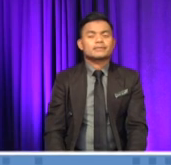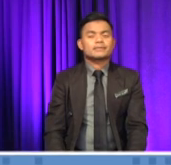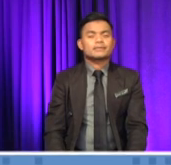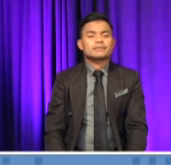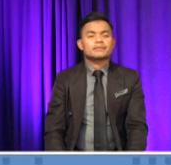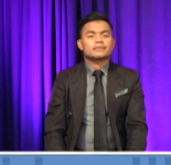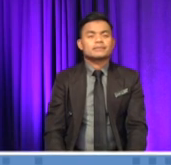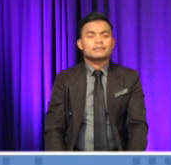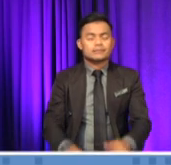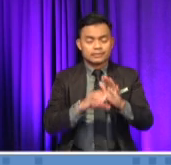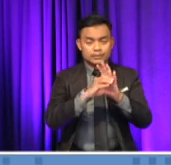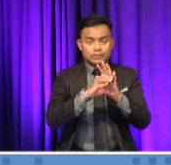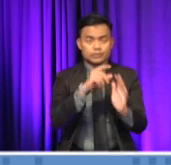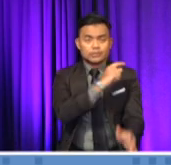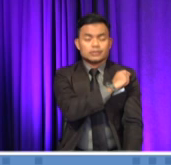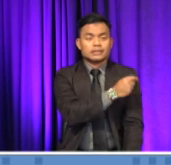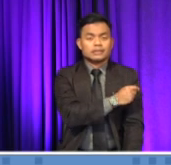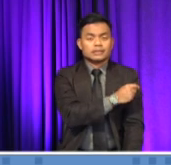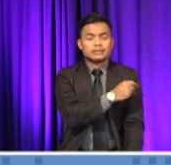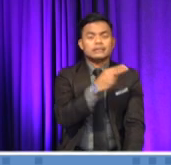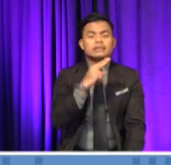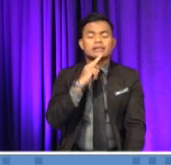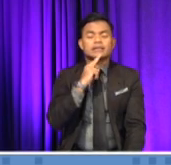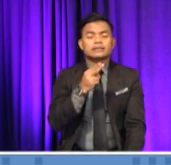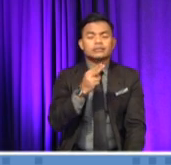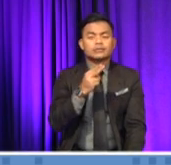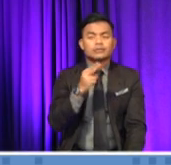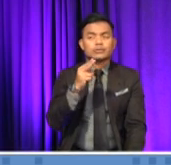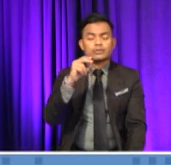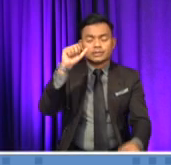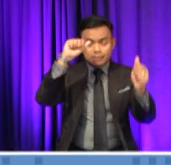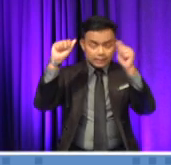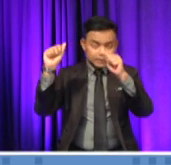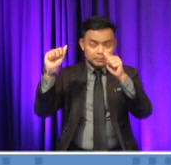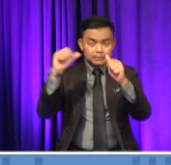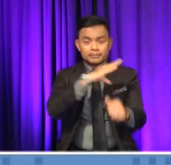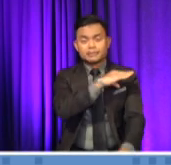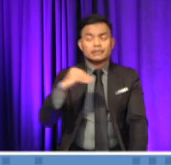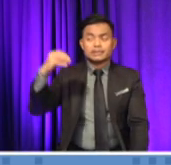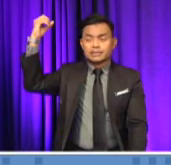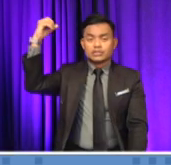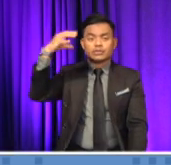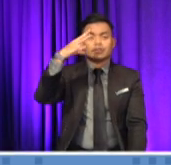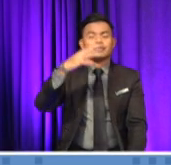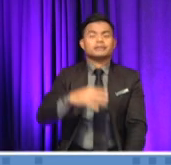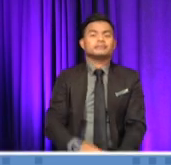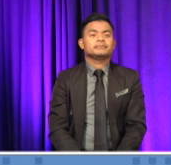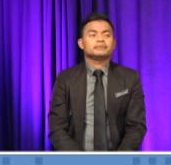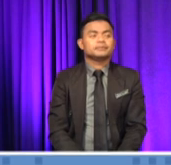contoh tenaga tenaga hydro tenaga steam tenaga soda Oke Betul